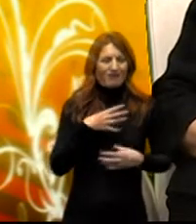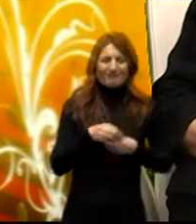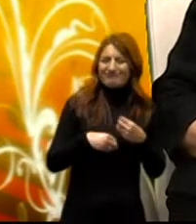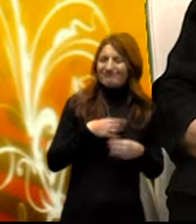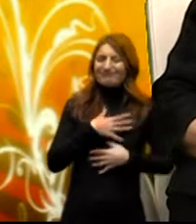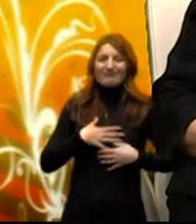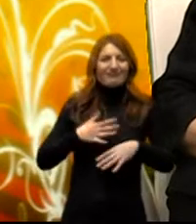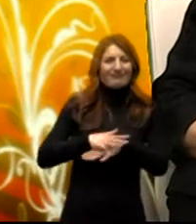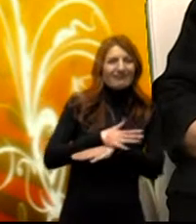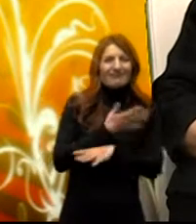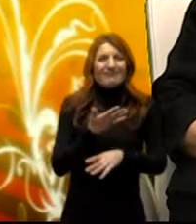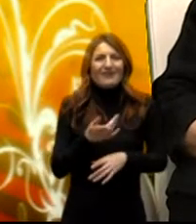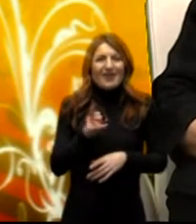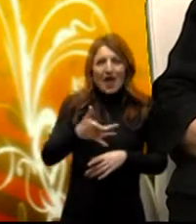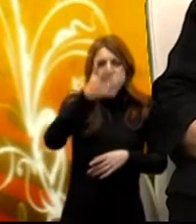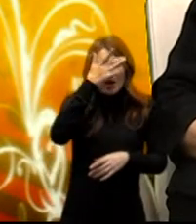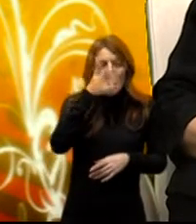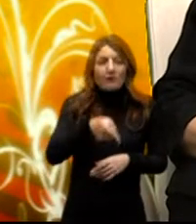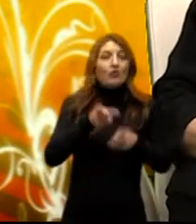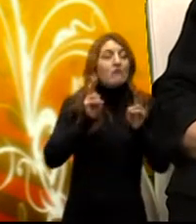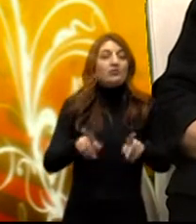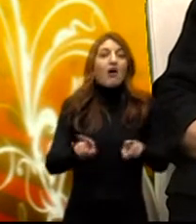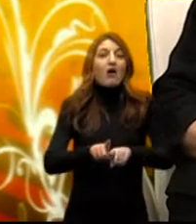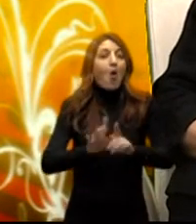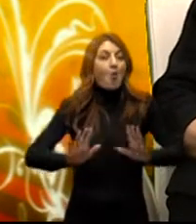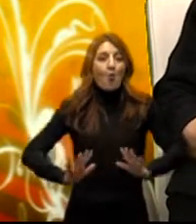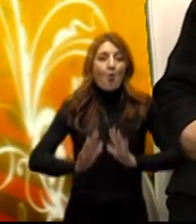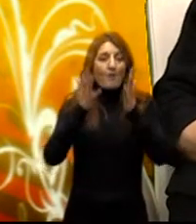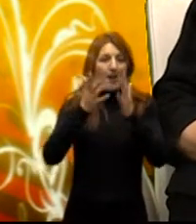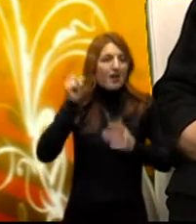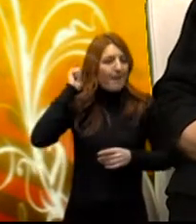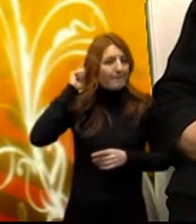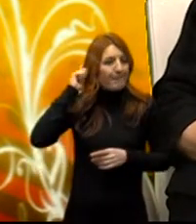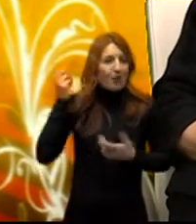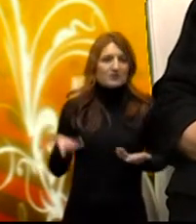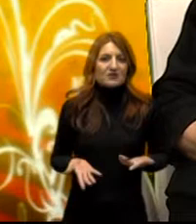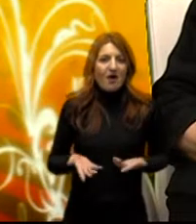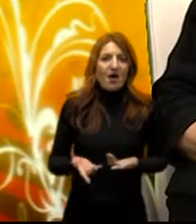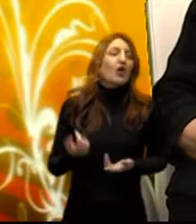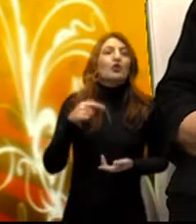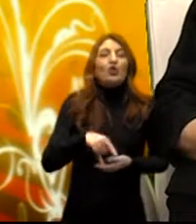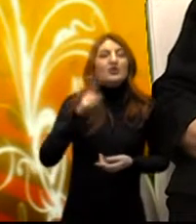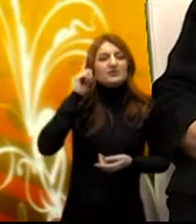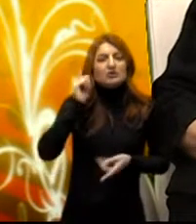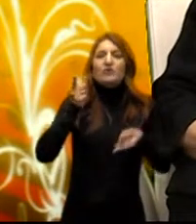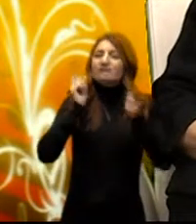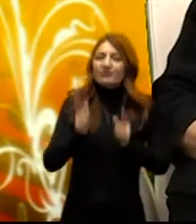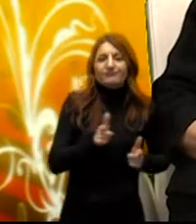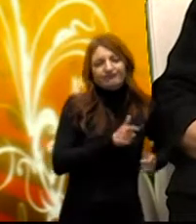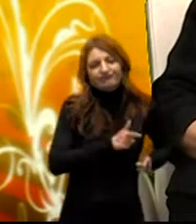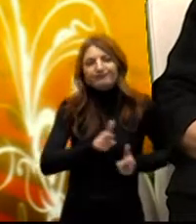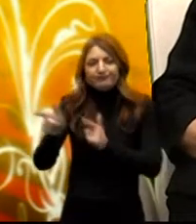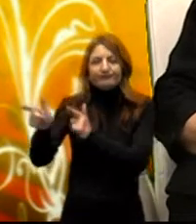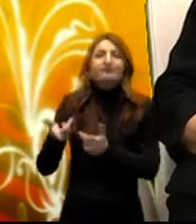isto tako značiti upalu mozga. Prema tome, u nekim situacijama definitivno moramo potražiti